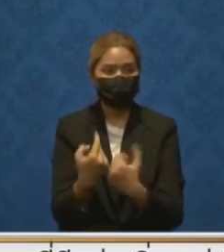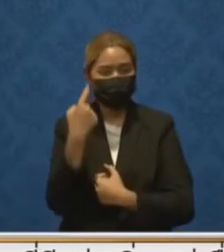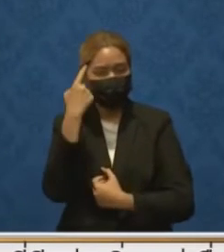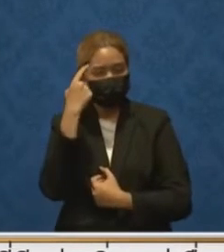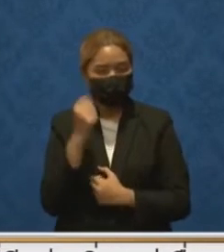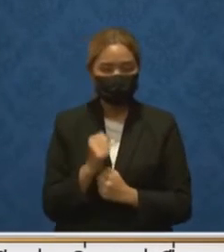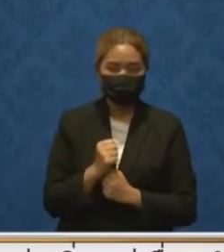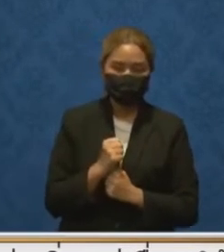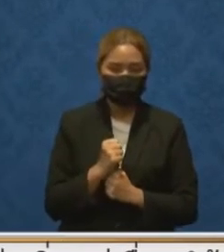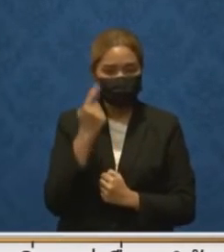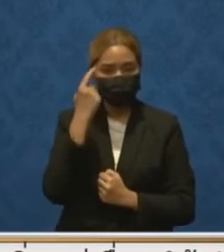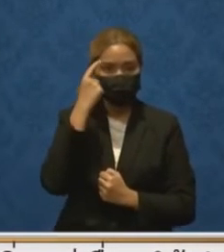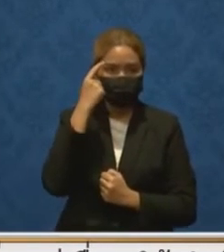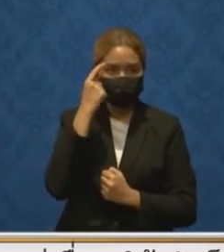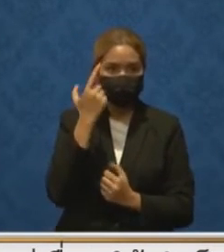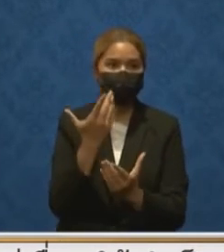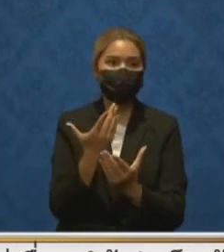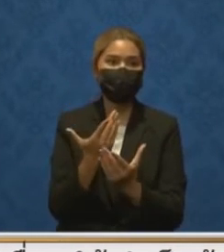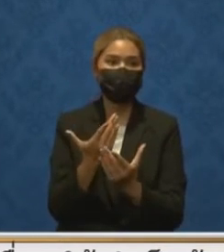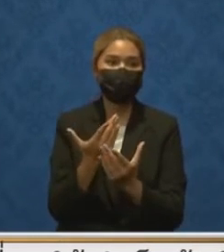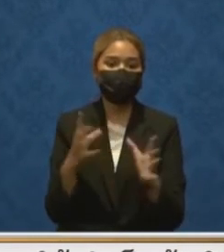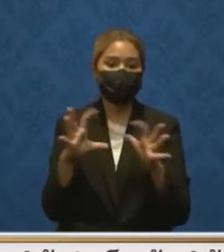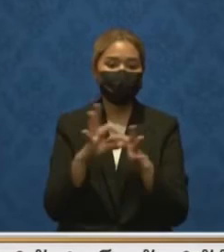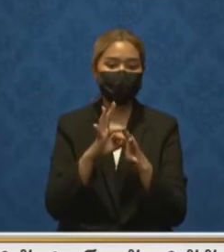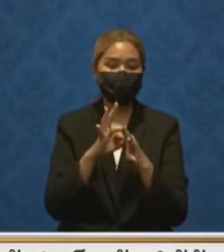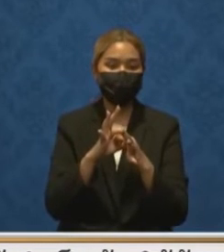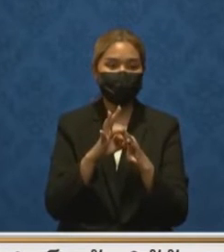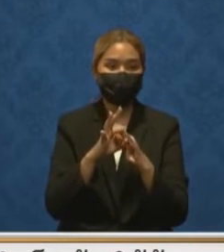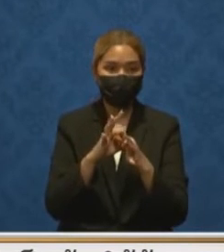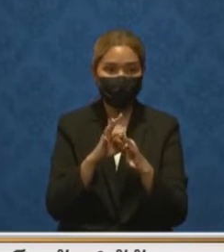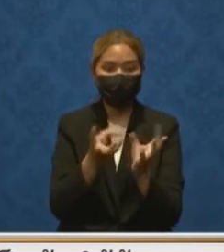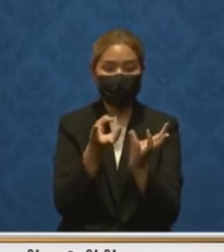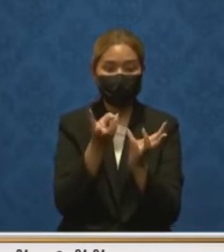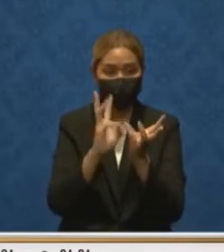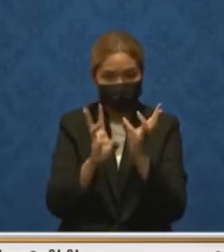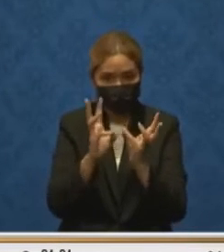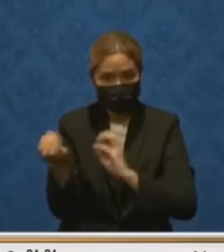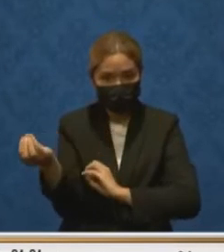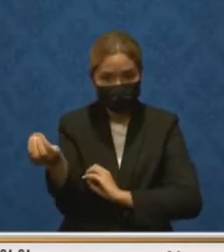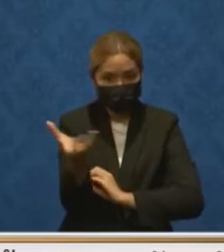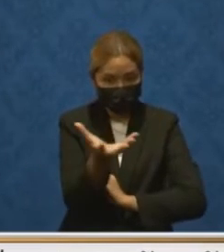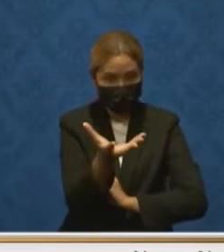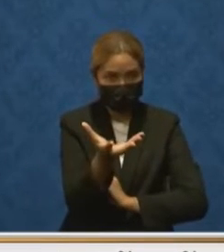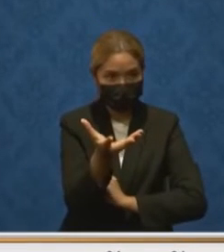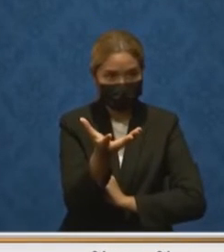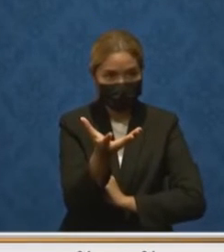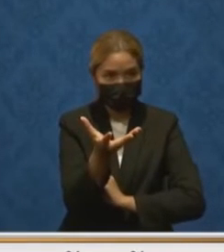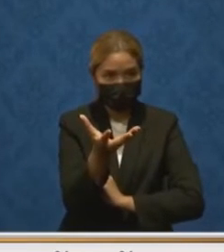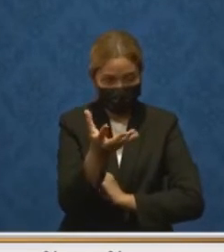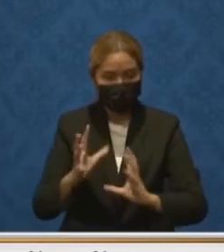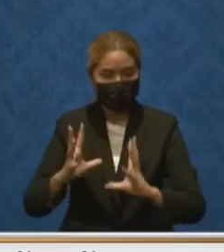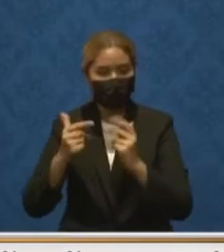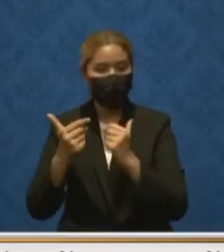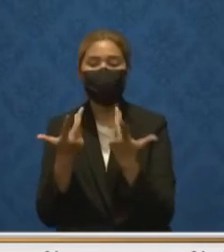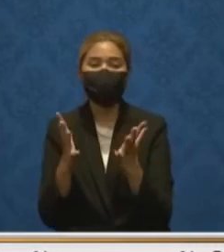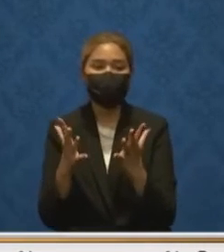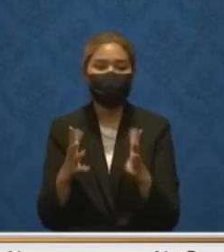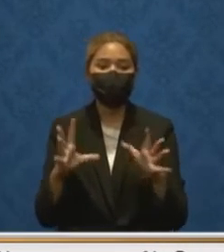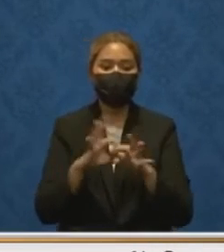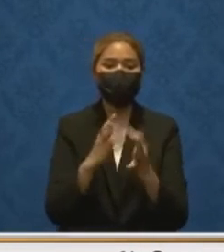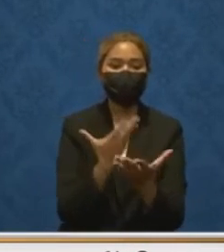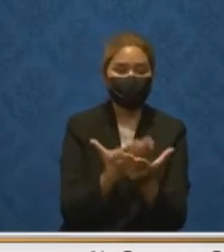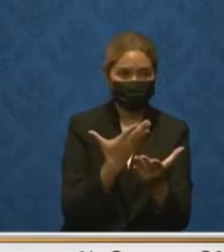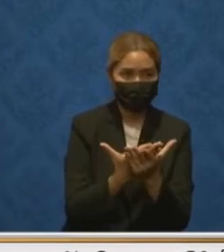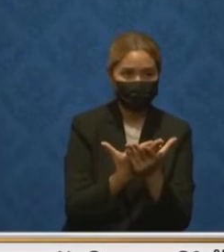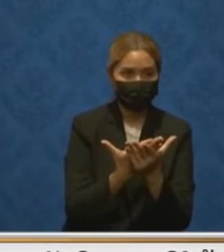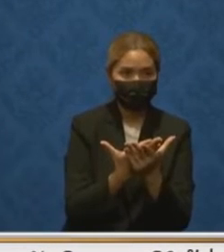ปุ VIDAT ก็ผลวงแล้เหรือแต่เรื่องราคาที่อยากให้กายเป็การค้อกำไรเกิญควBRและอยากให